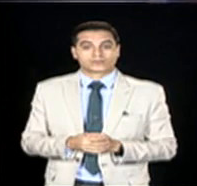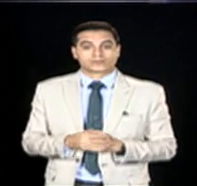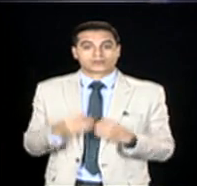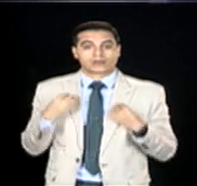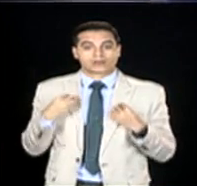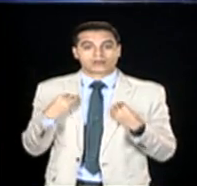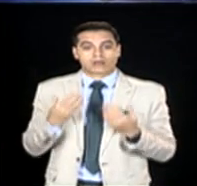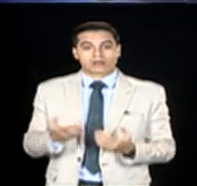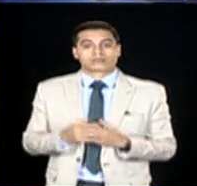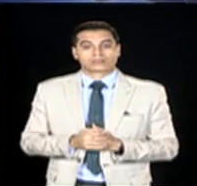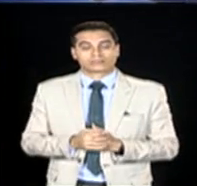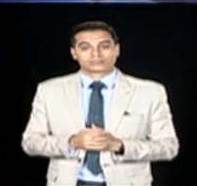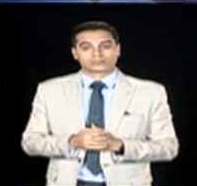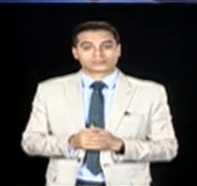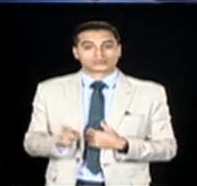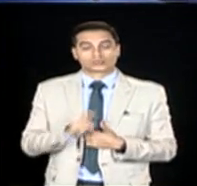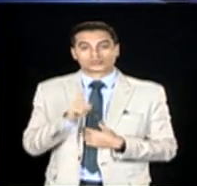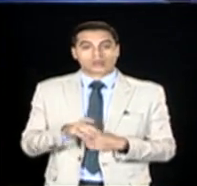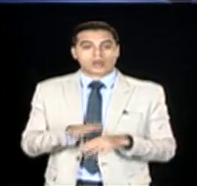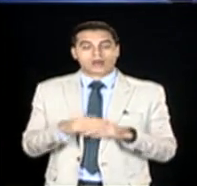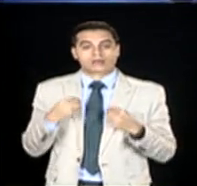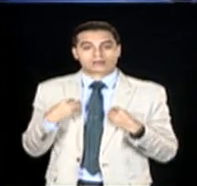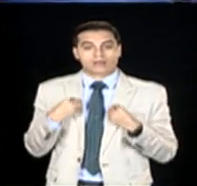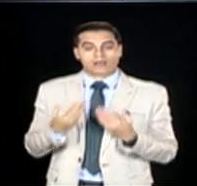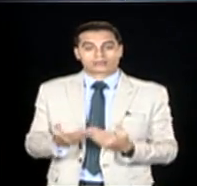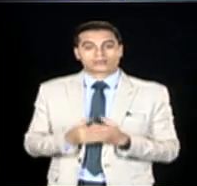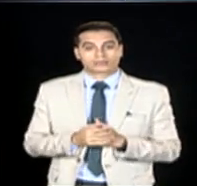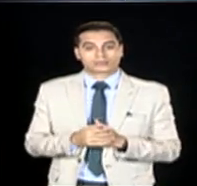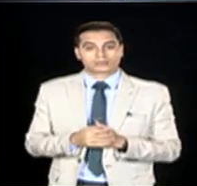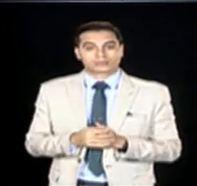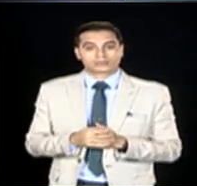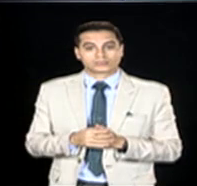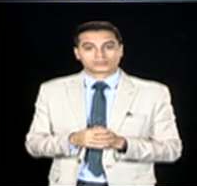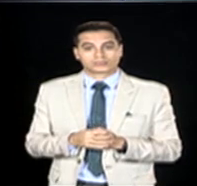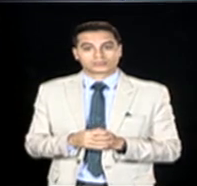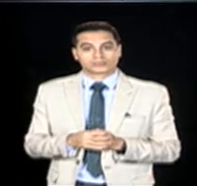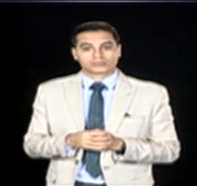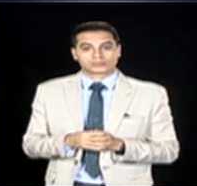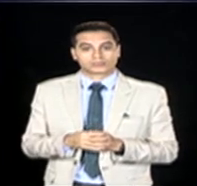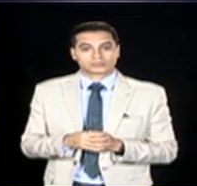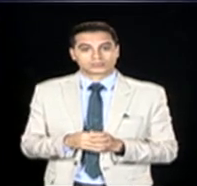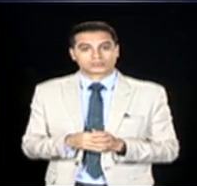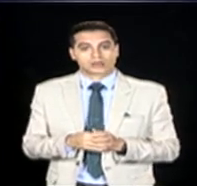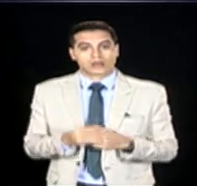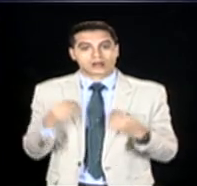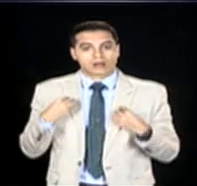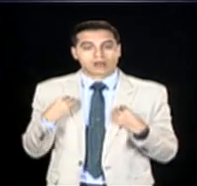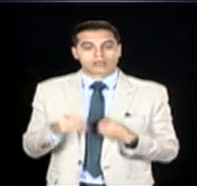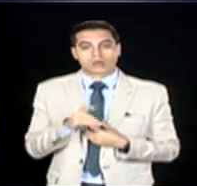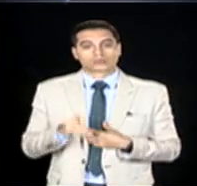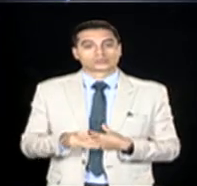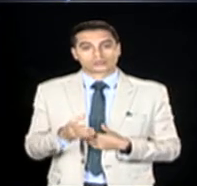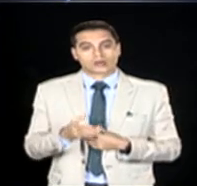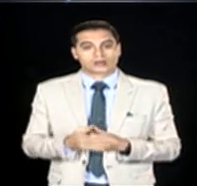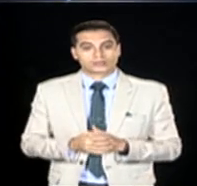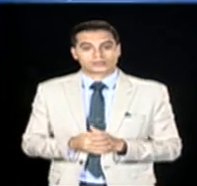رياضة، سؤال في الرياضة 20، سؤال بعشرين نقطة رياضة. والسؤال